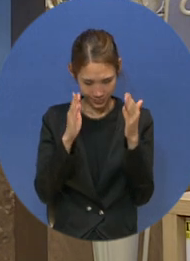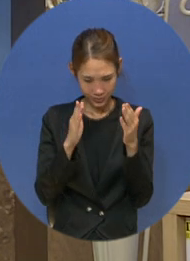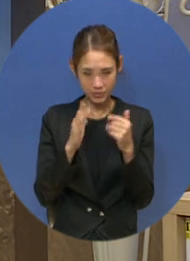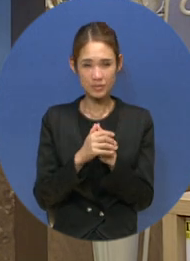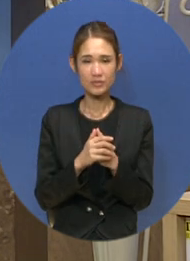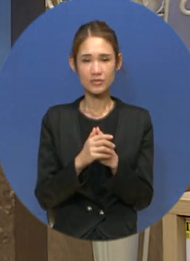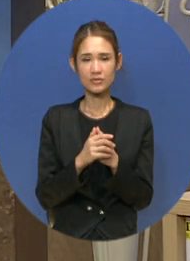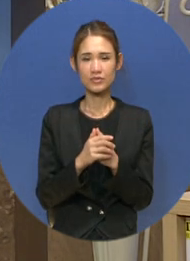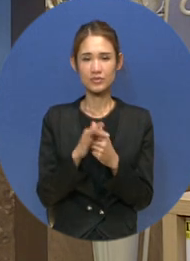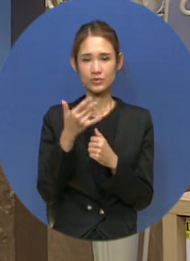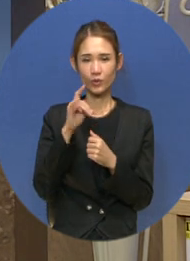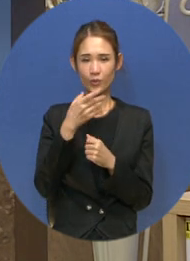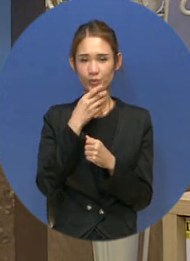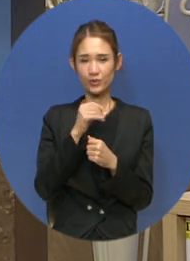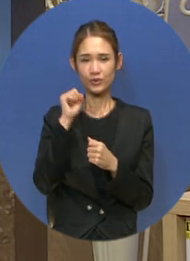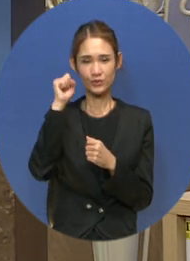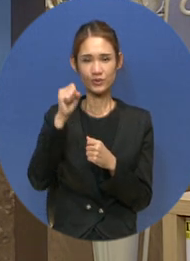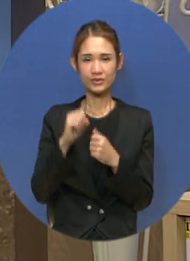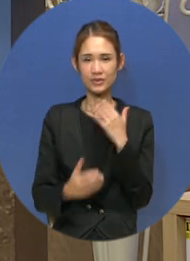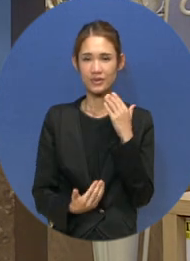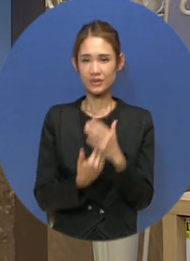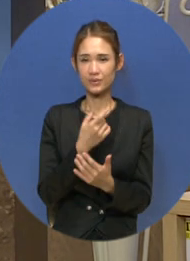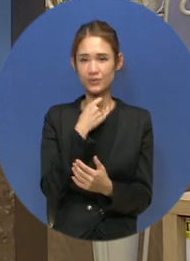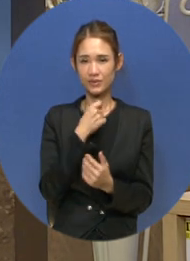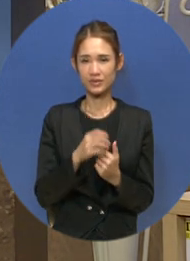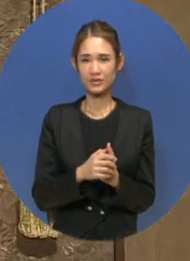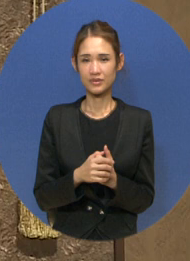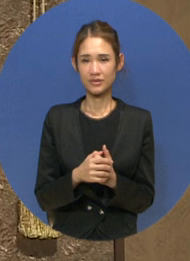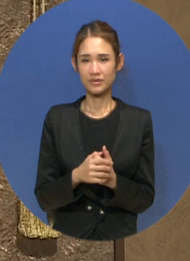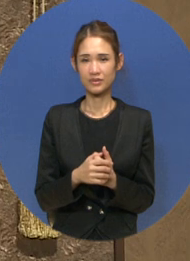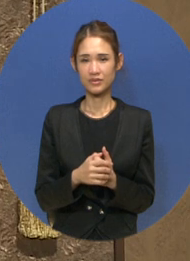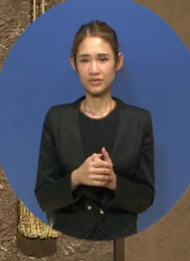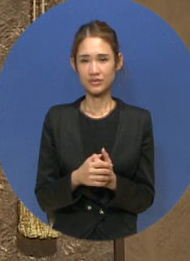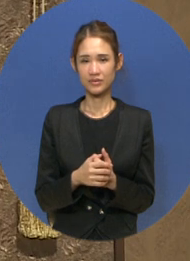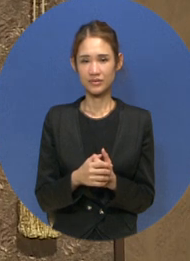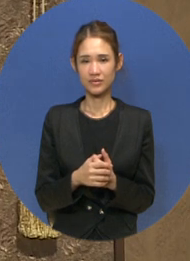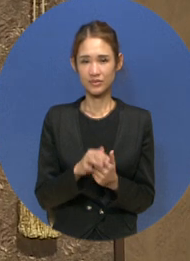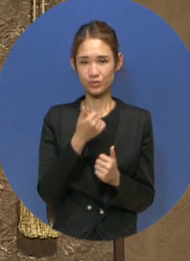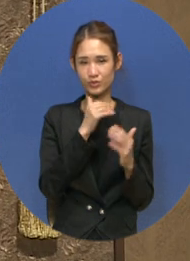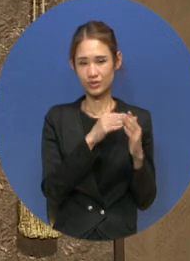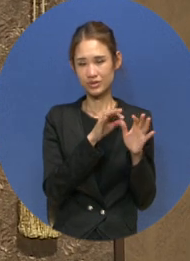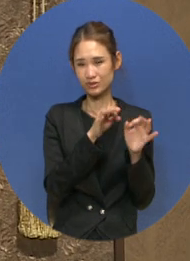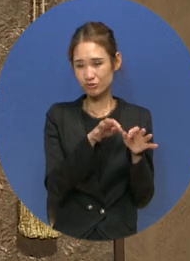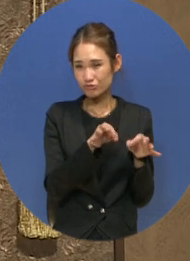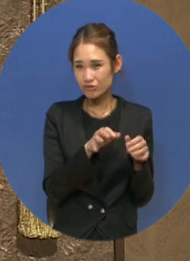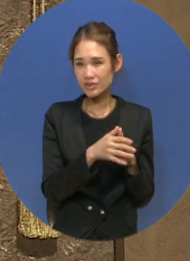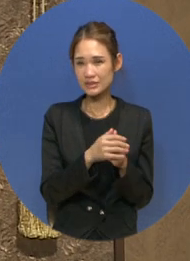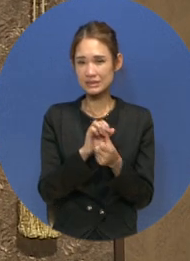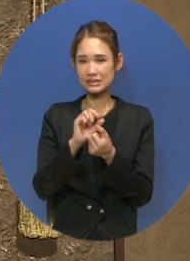기울여서 동학복지운동 일어났으면 하는 바람입니다. 네, 뭐 부동산 투기나